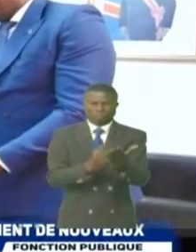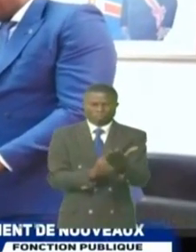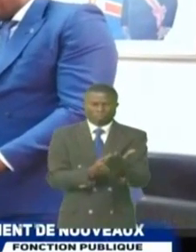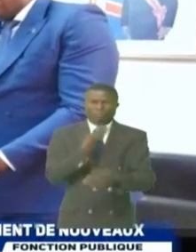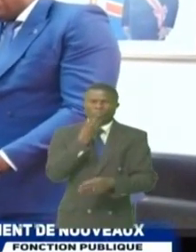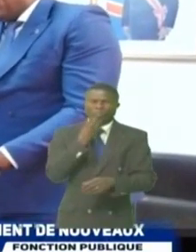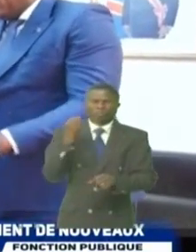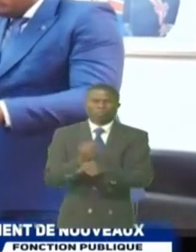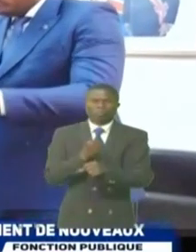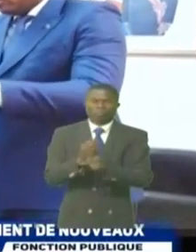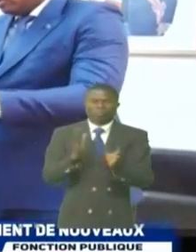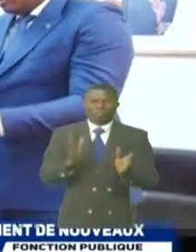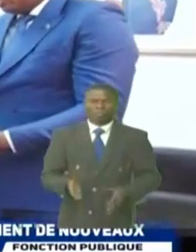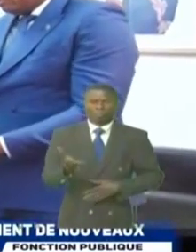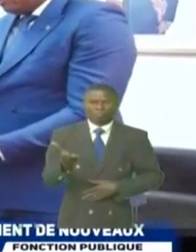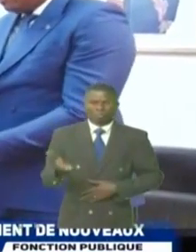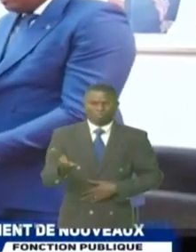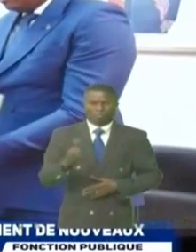inspecteurs de travail.